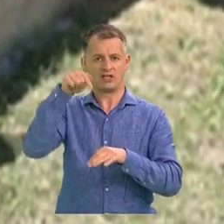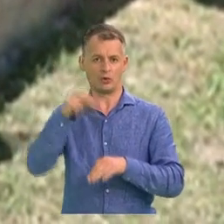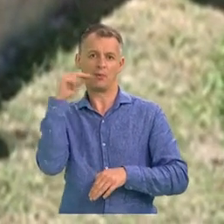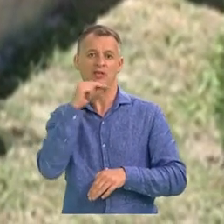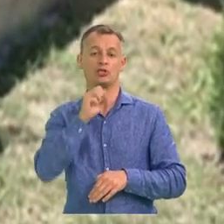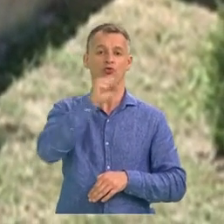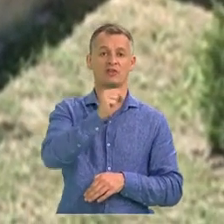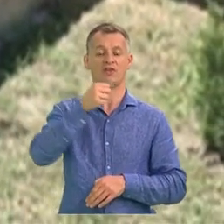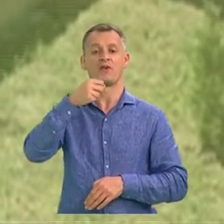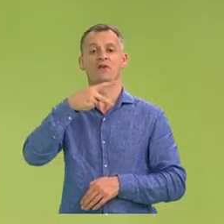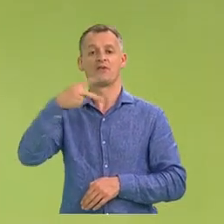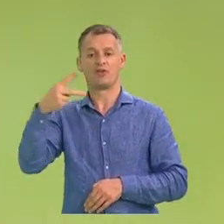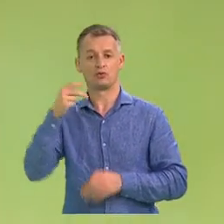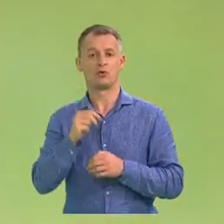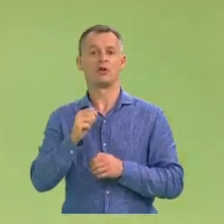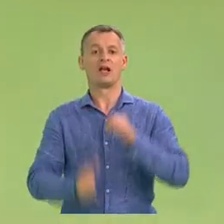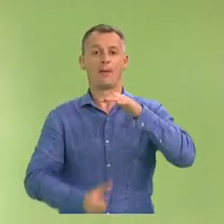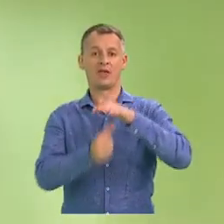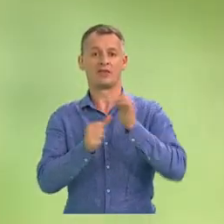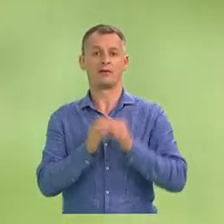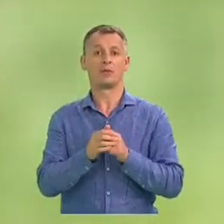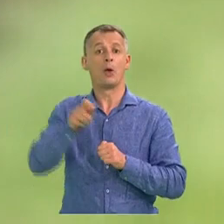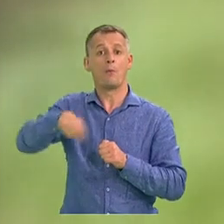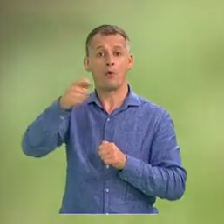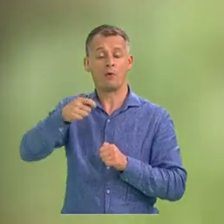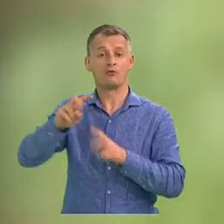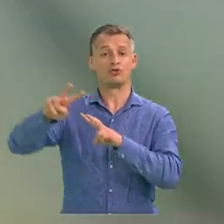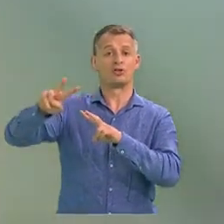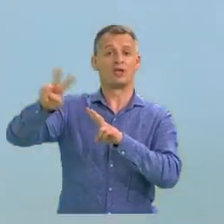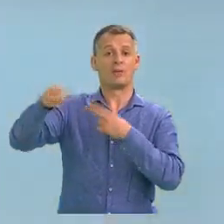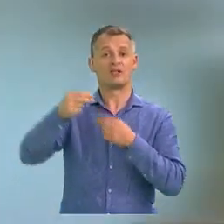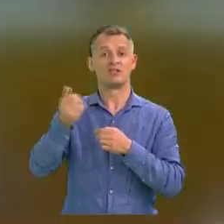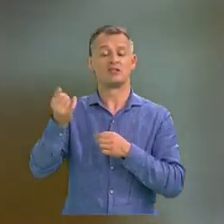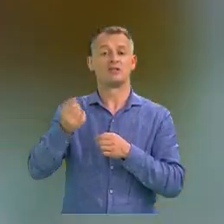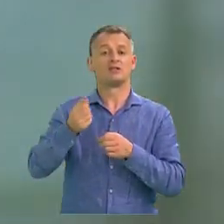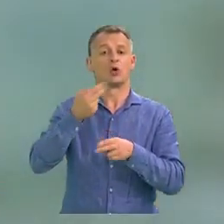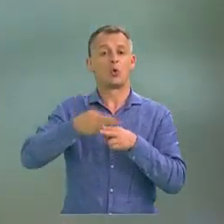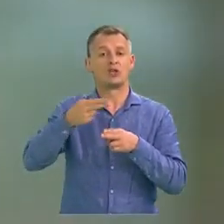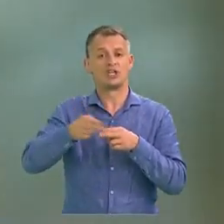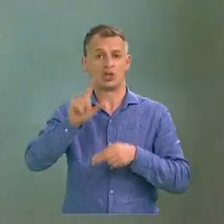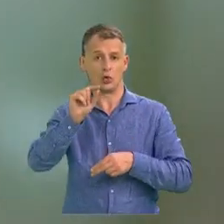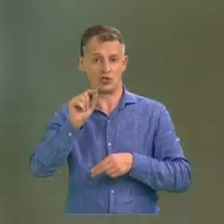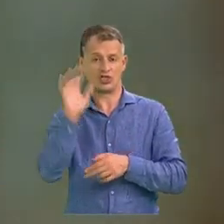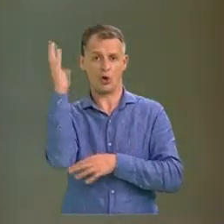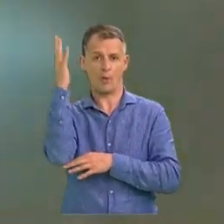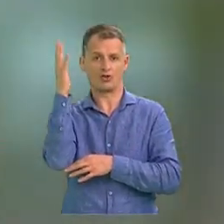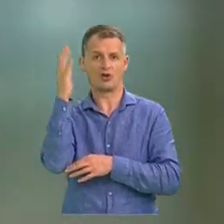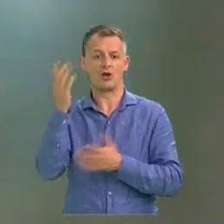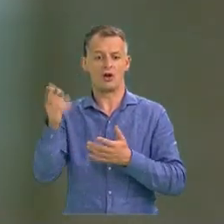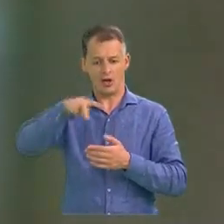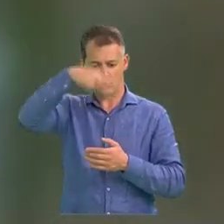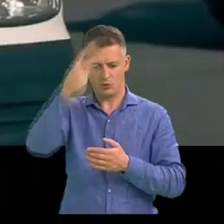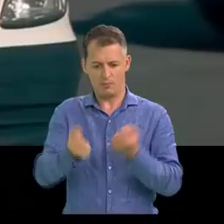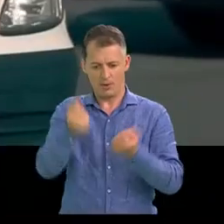sud-vestul capitalei. Vântul a făcut ravagii. Pompierii au fost solicitați să îndepărteze 20 de copaci de pe mașini sau de pe străzi.